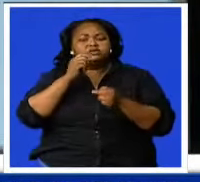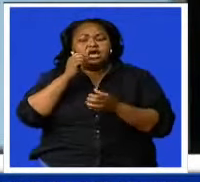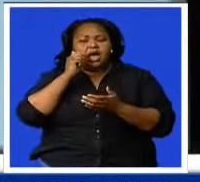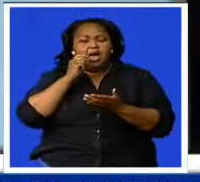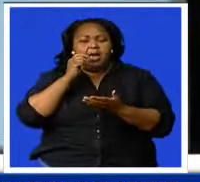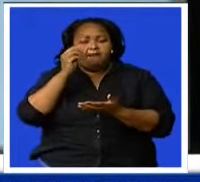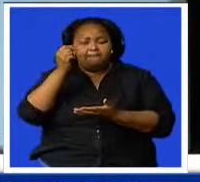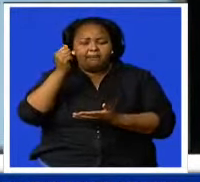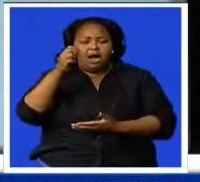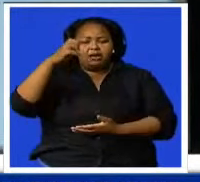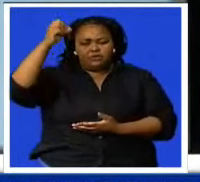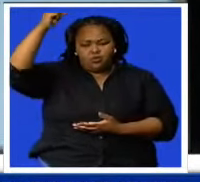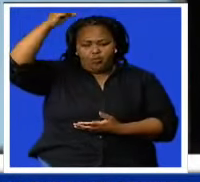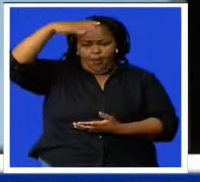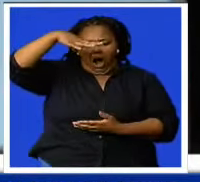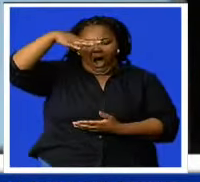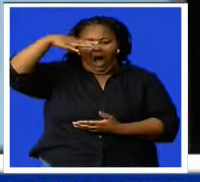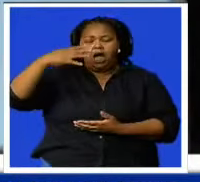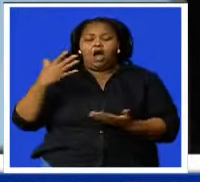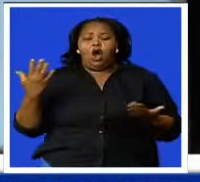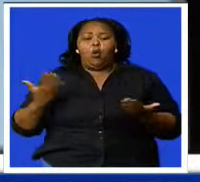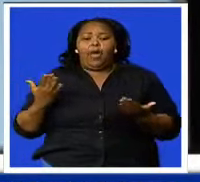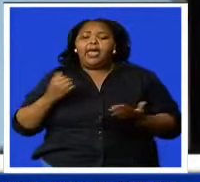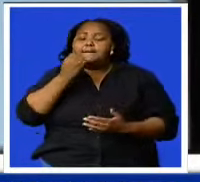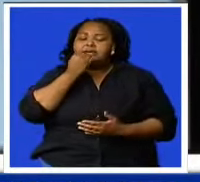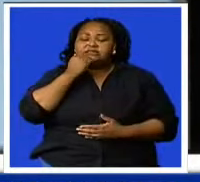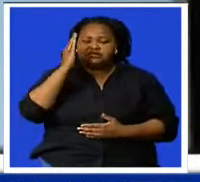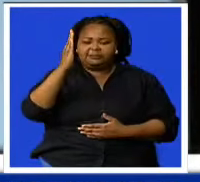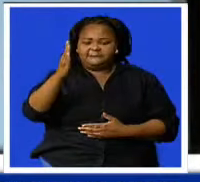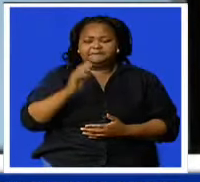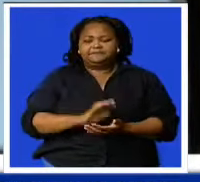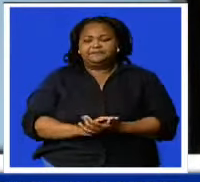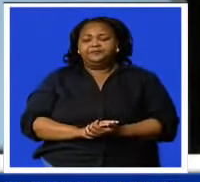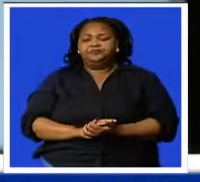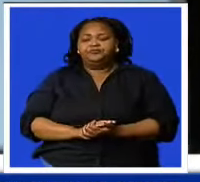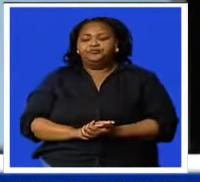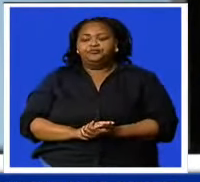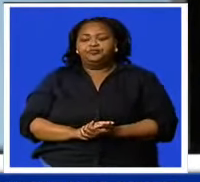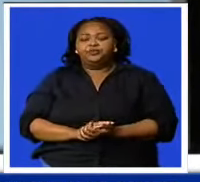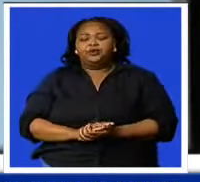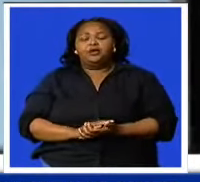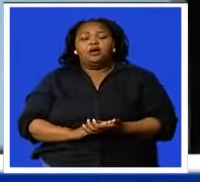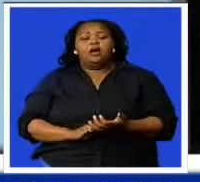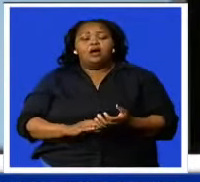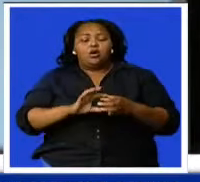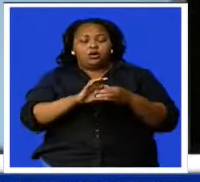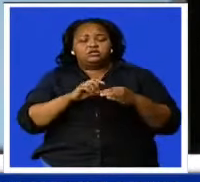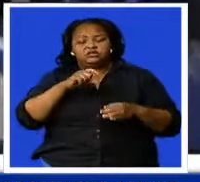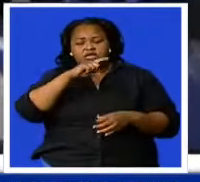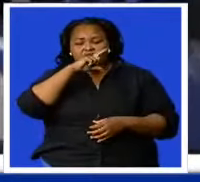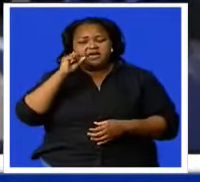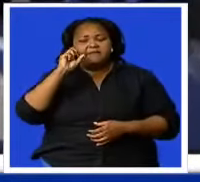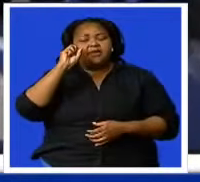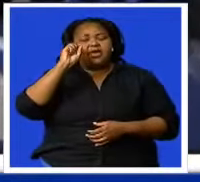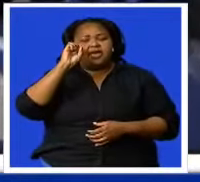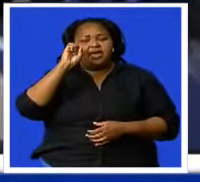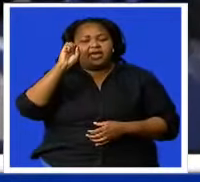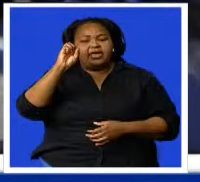Libandla lelawula kusebenta kwemandla agesi kanye nenkampani yemagesi kuleli bahlanganene netinhlangothi